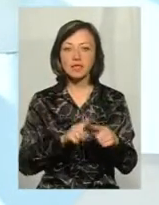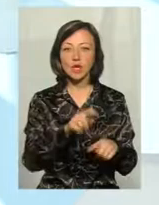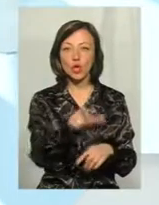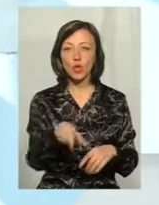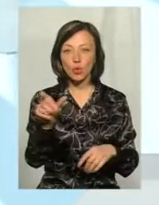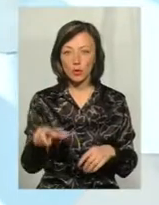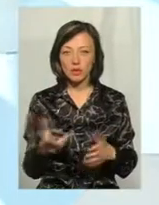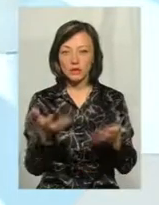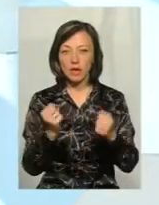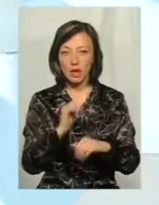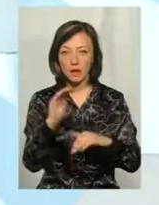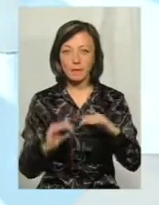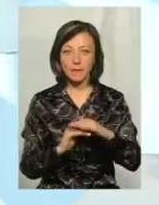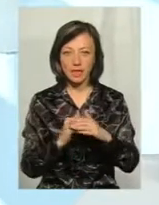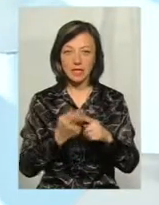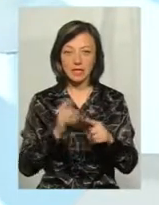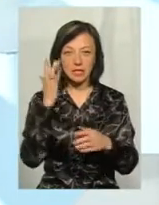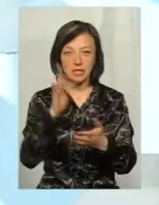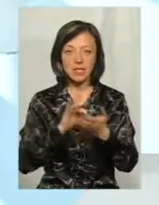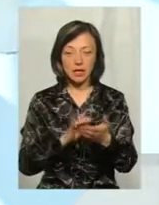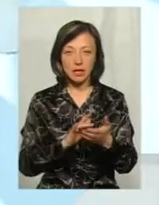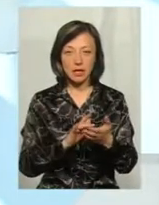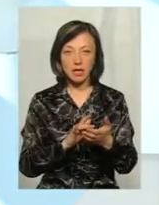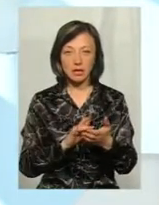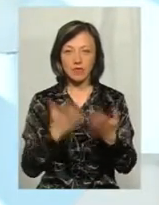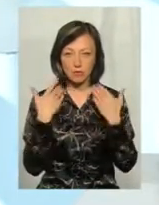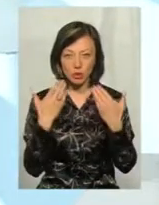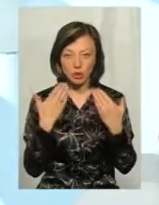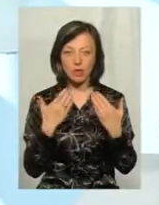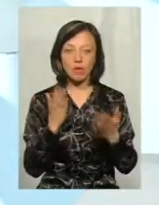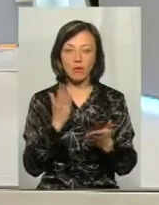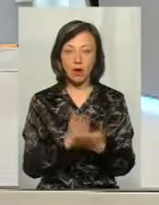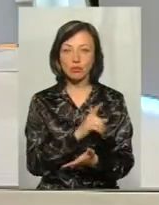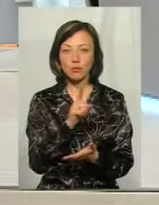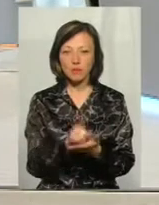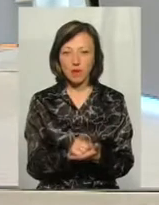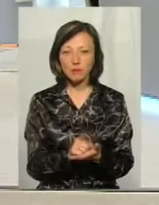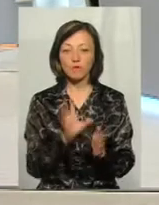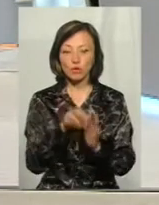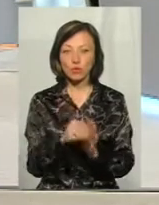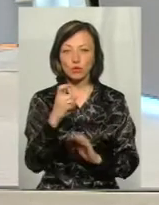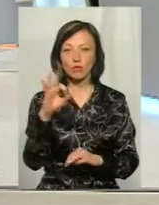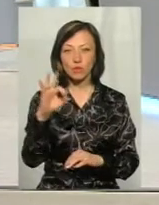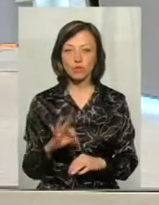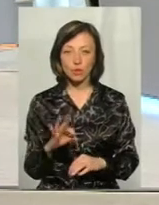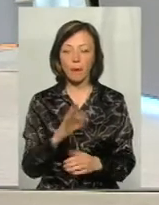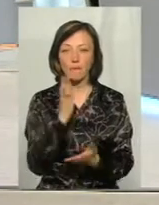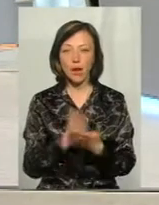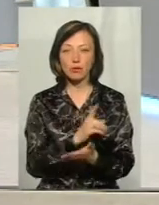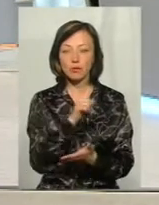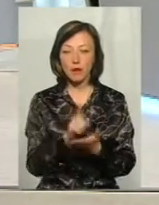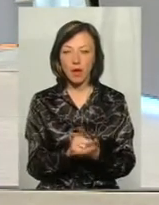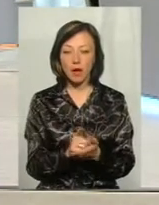взяли під ці, значить, цілі, значить, вони мають певні свої зобов'язання, і в тому числі 100% мають таке зобов'язання,